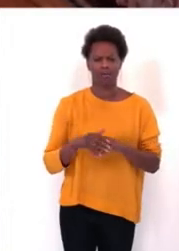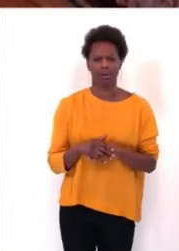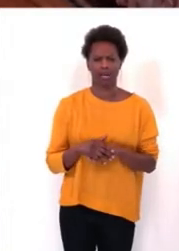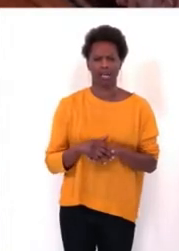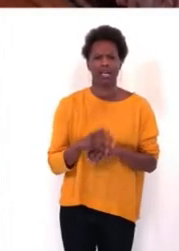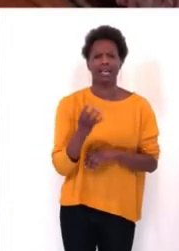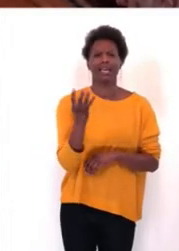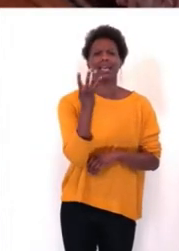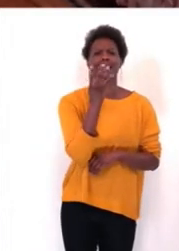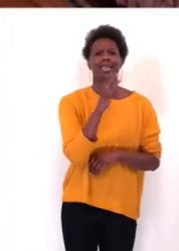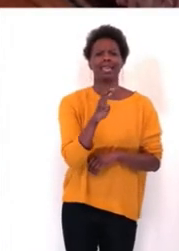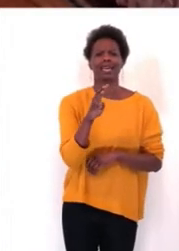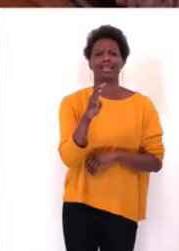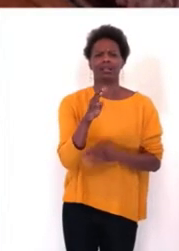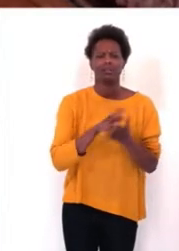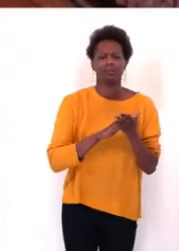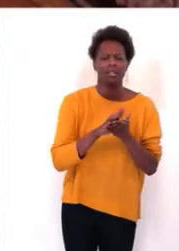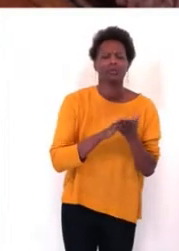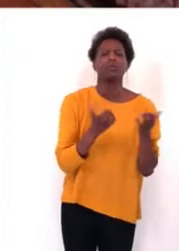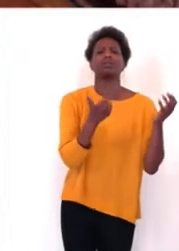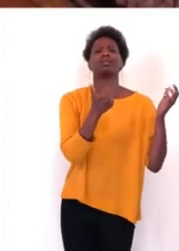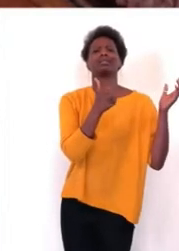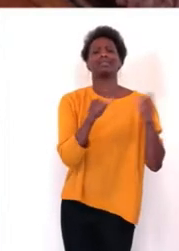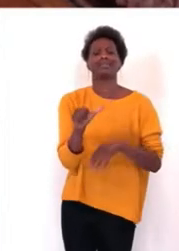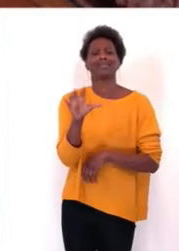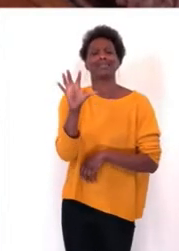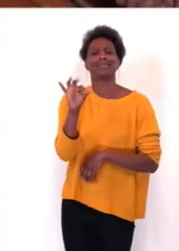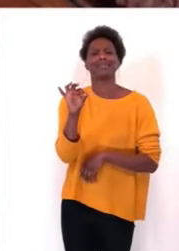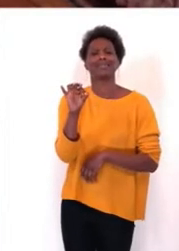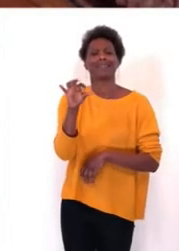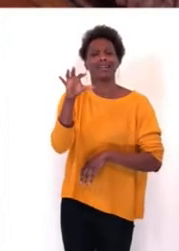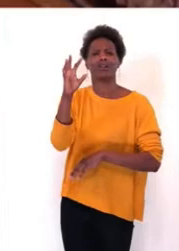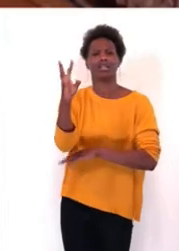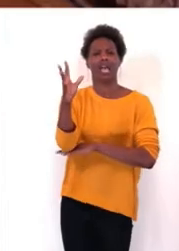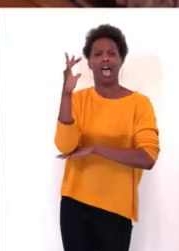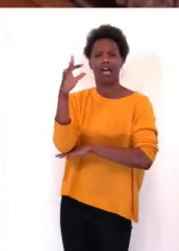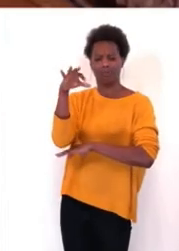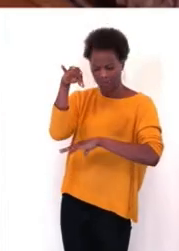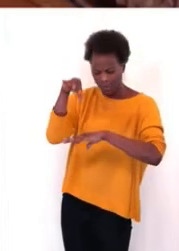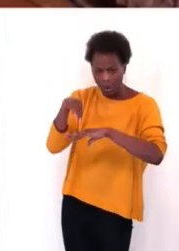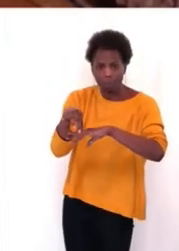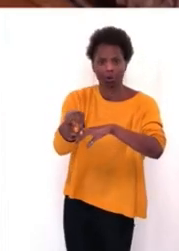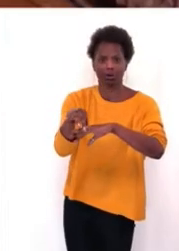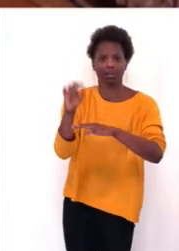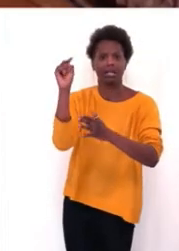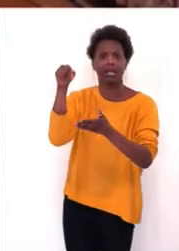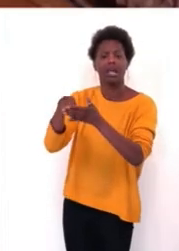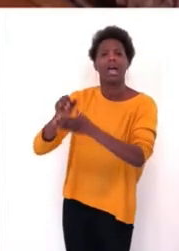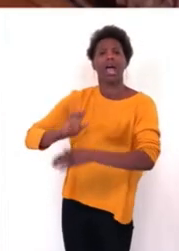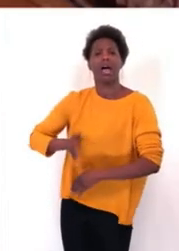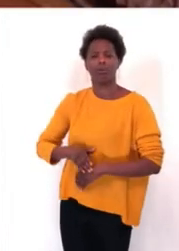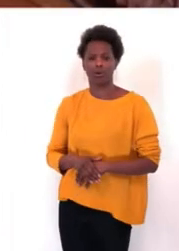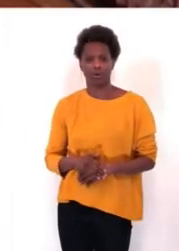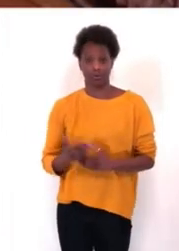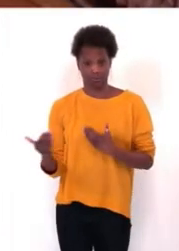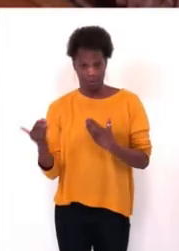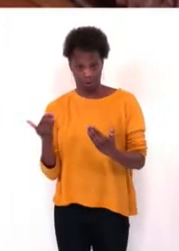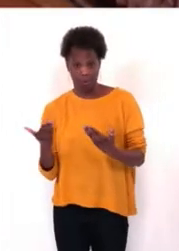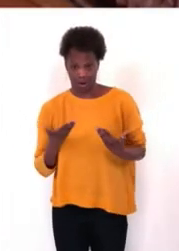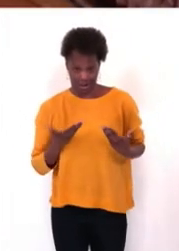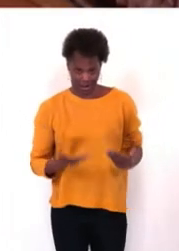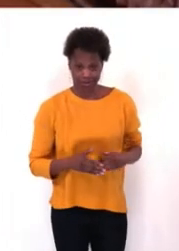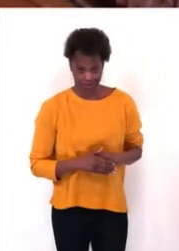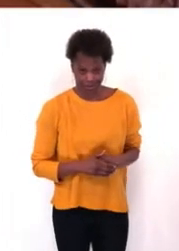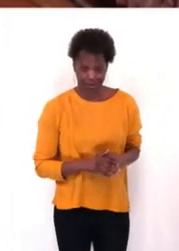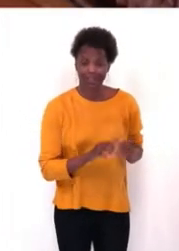plantés, 650 arbres étaient plantés à Bordeaux, versus aujourd'hui, entre